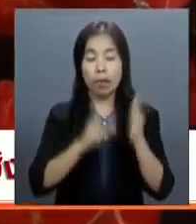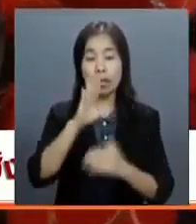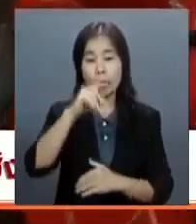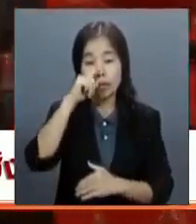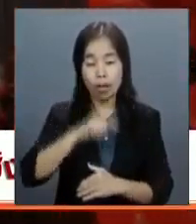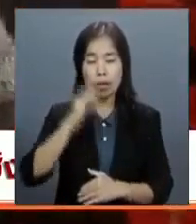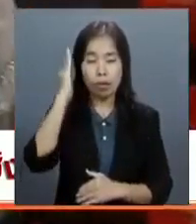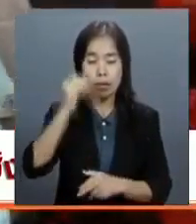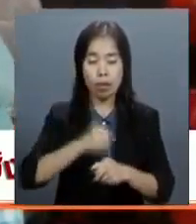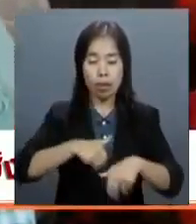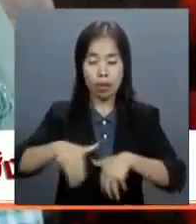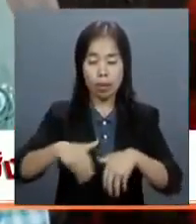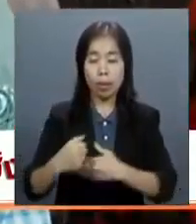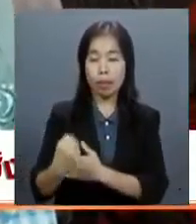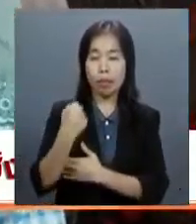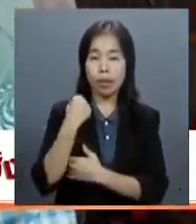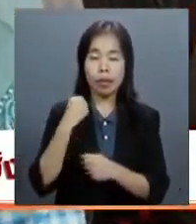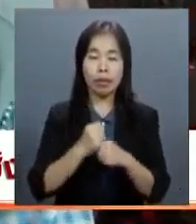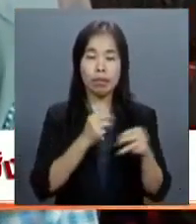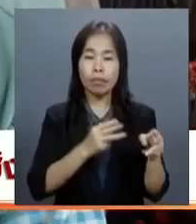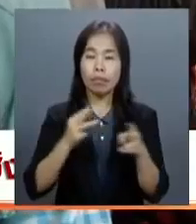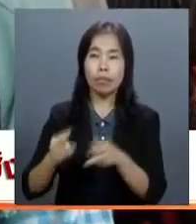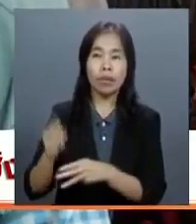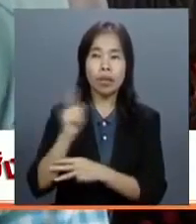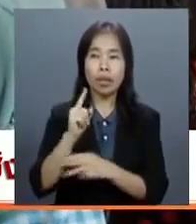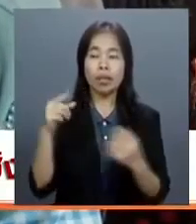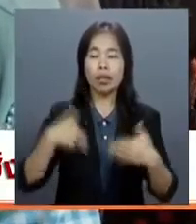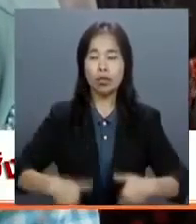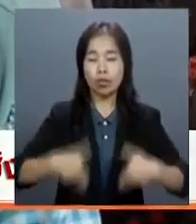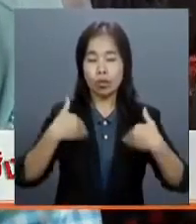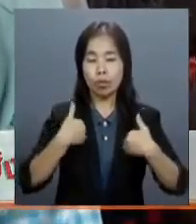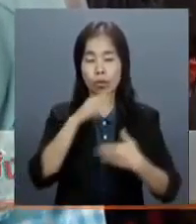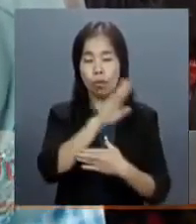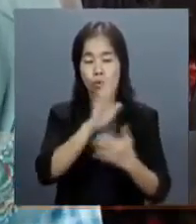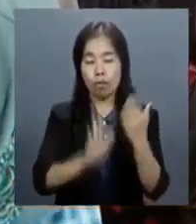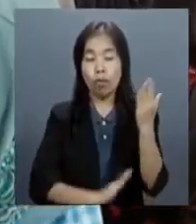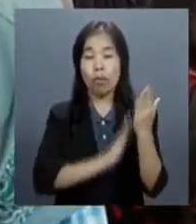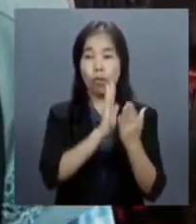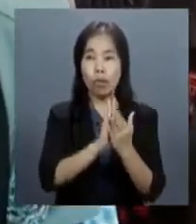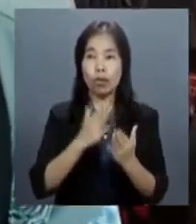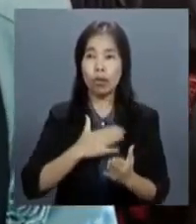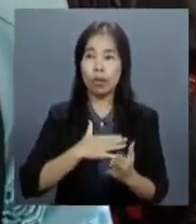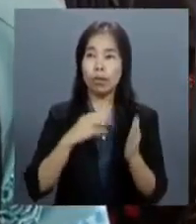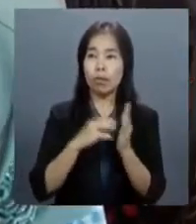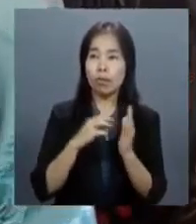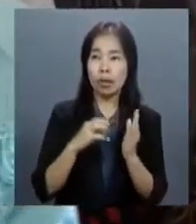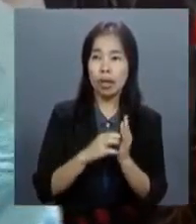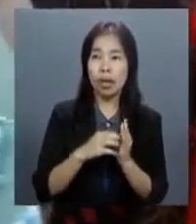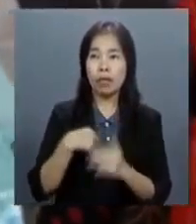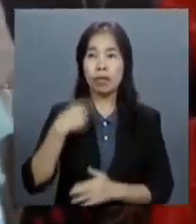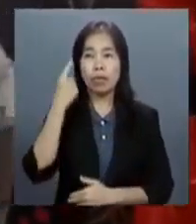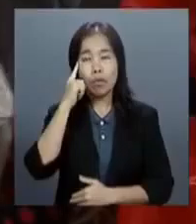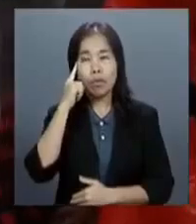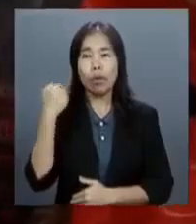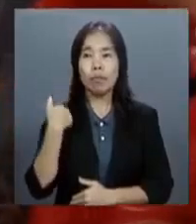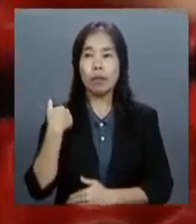นของตัวเองเป็นสุขได้เนี่ยมันก็ขึ้นอยู่กับวิถีชีวิตของแต่ละภาคนะคะเรามาจากภาคกลางเราก็ได้เปรียบเทียบว่าบางครั้งเนี่ยเ